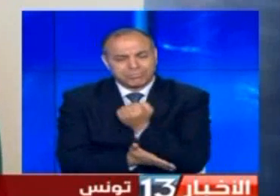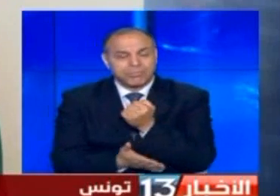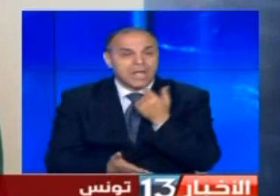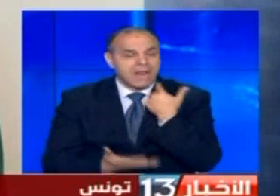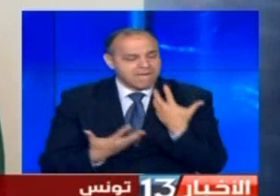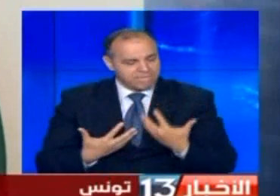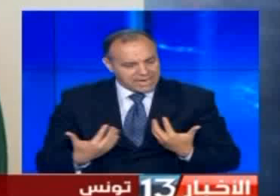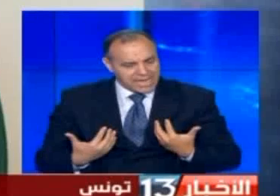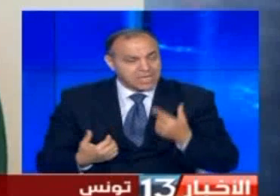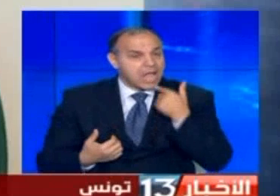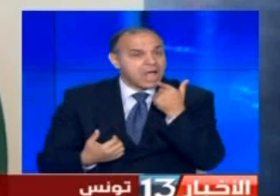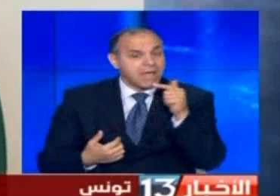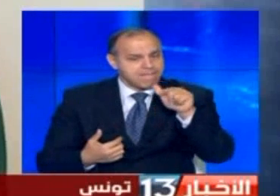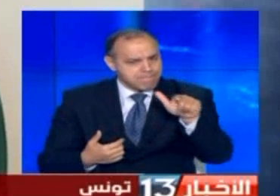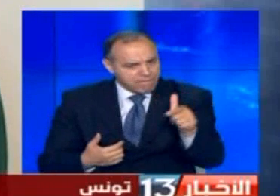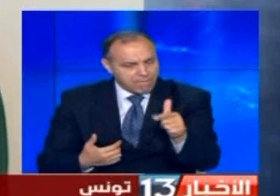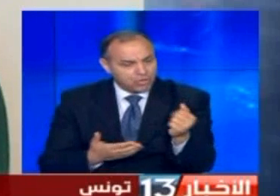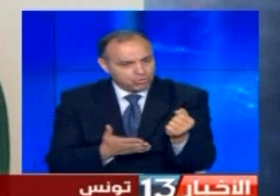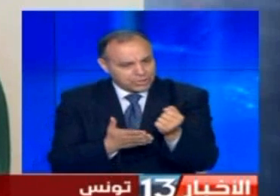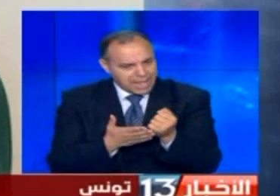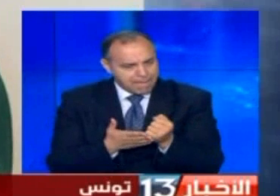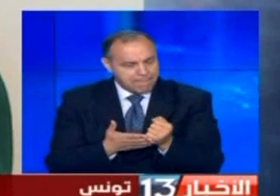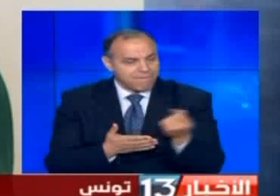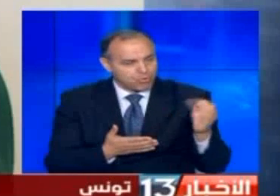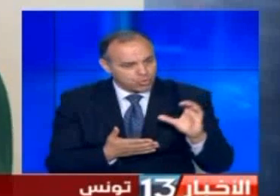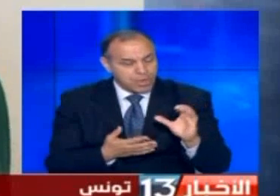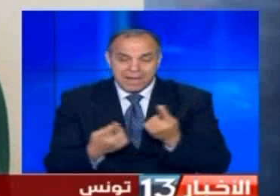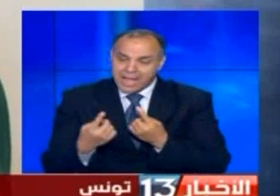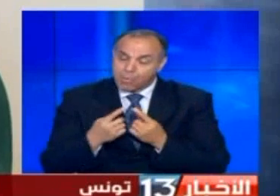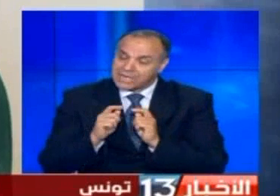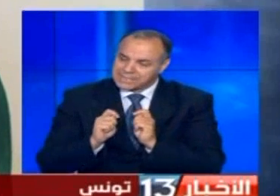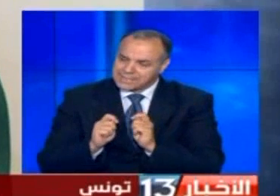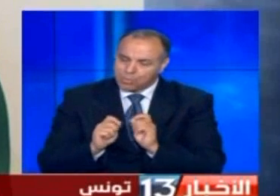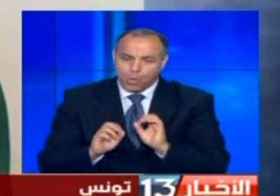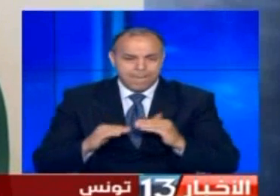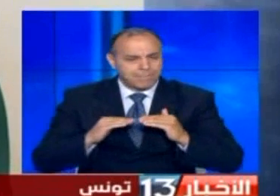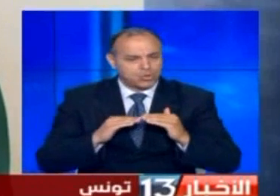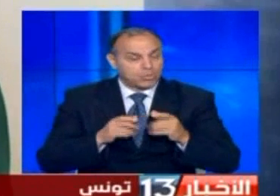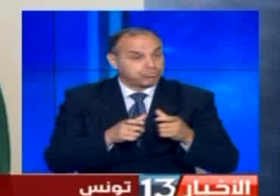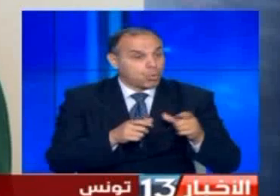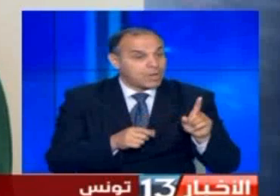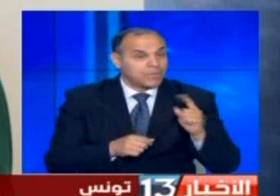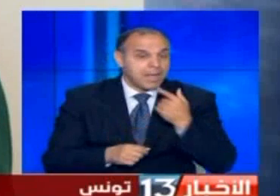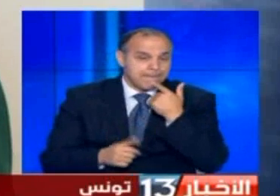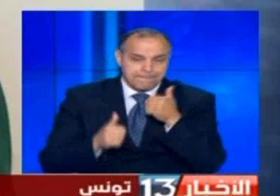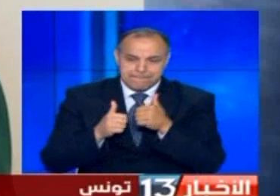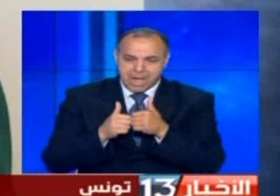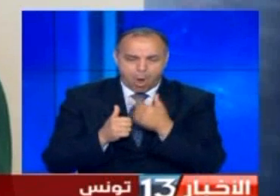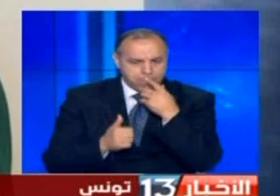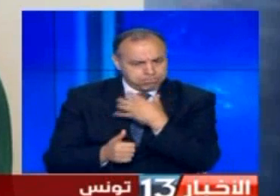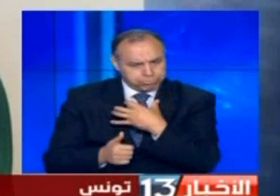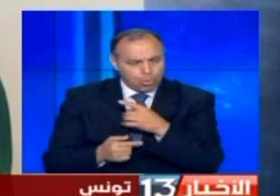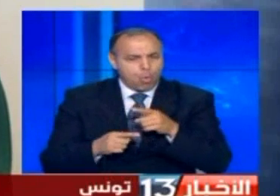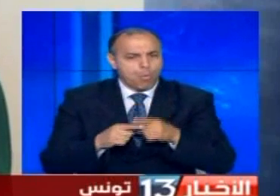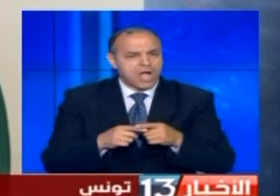سعداء ايضا انه ليس هناك دعم مالي فقط بل حوار سياسي على مستوى المؤسسات مع المستثمرين